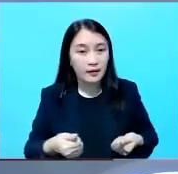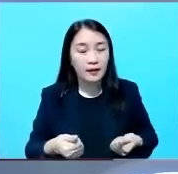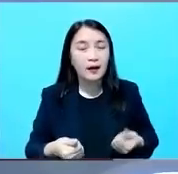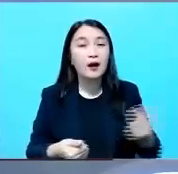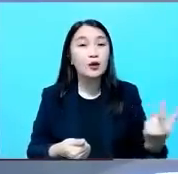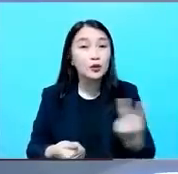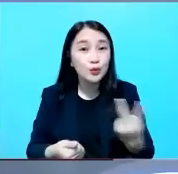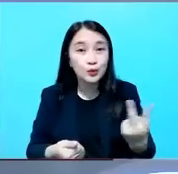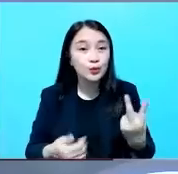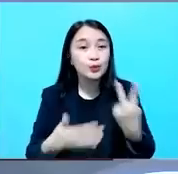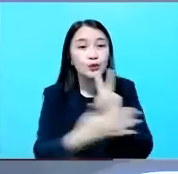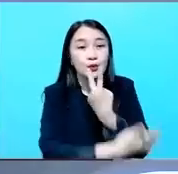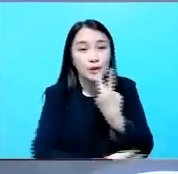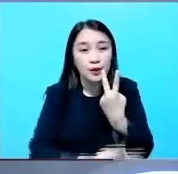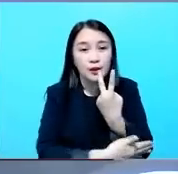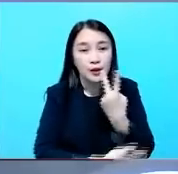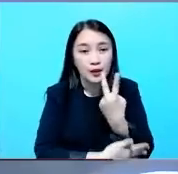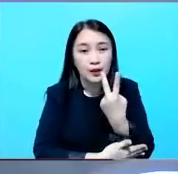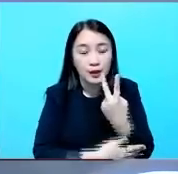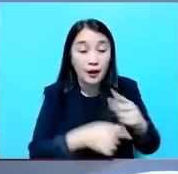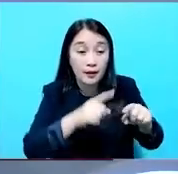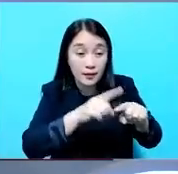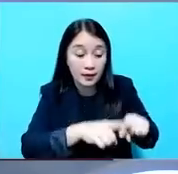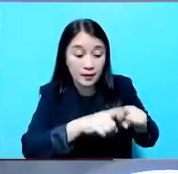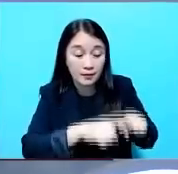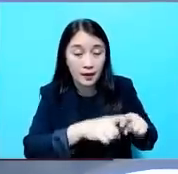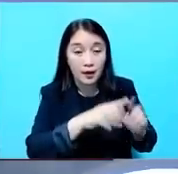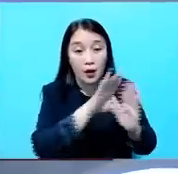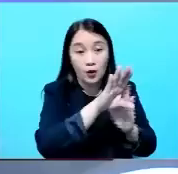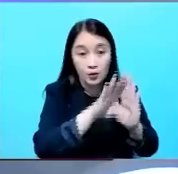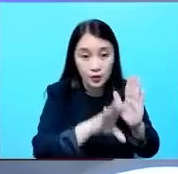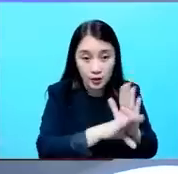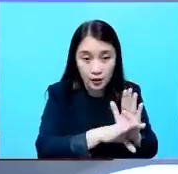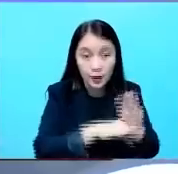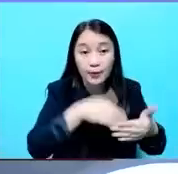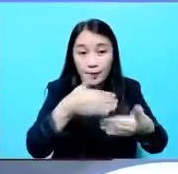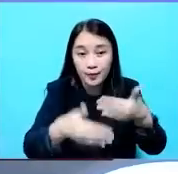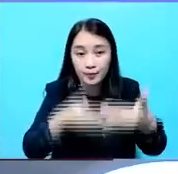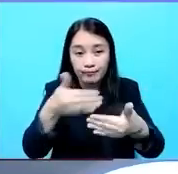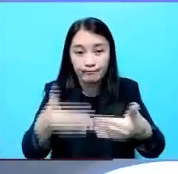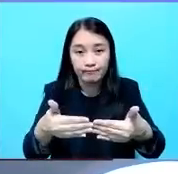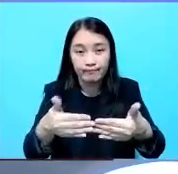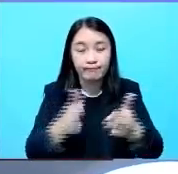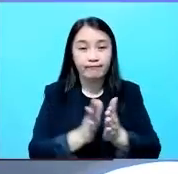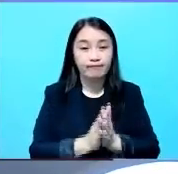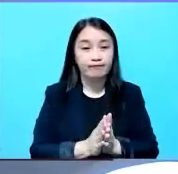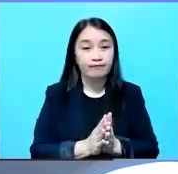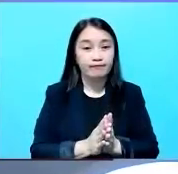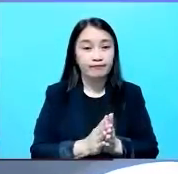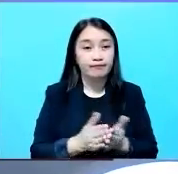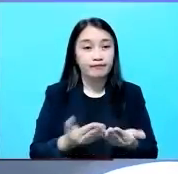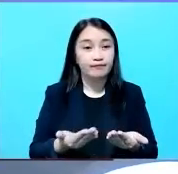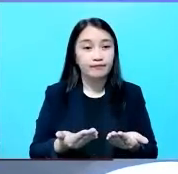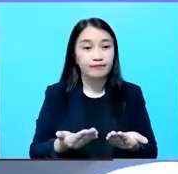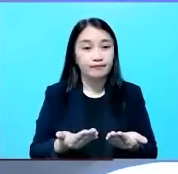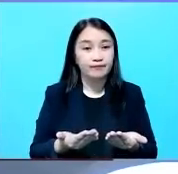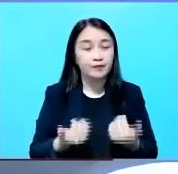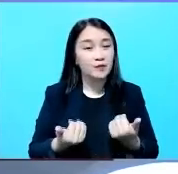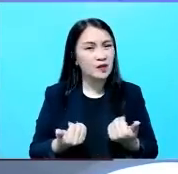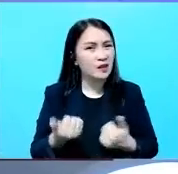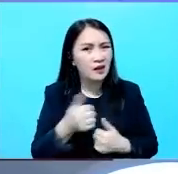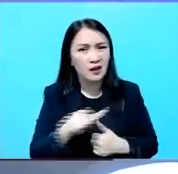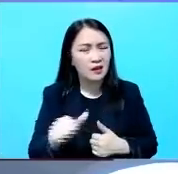in accordance with constitutional processes. Ano po ang definisyon ng armed attack? Ito'y anumang pag-atake sa